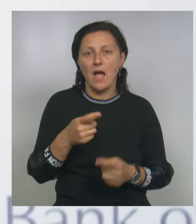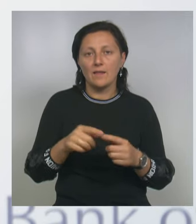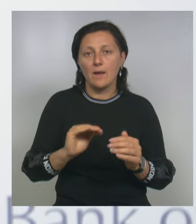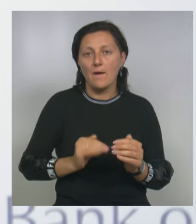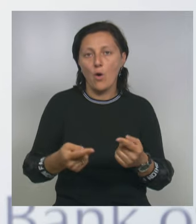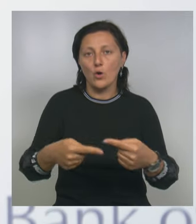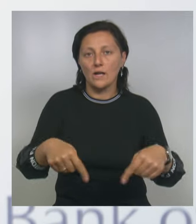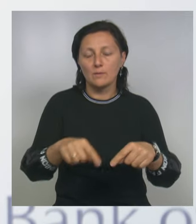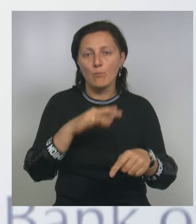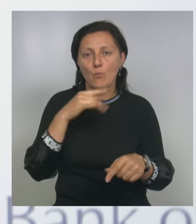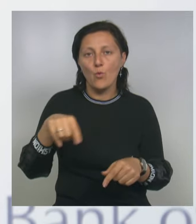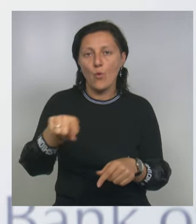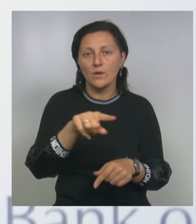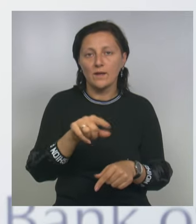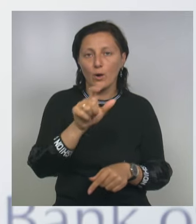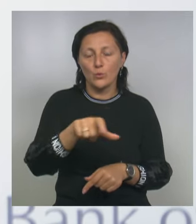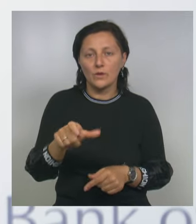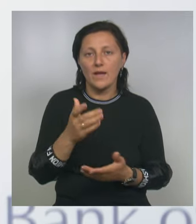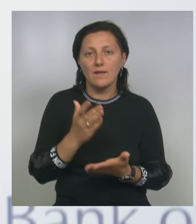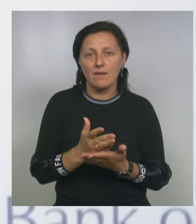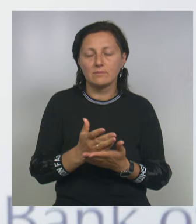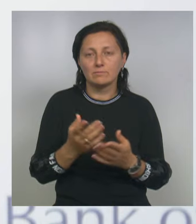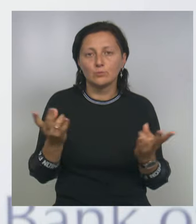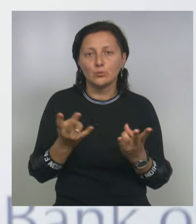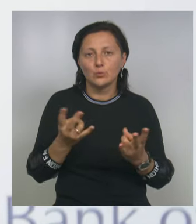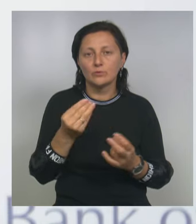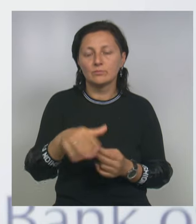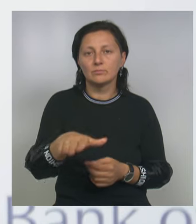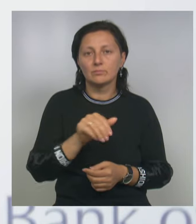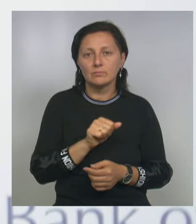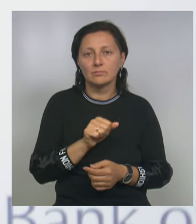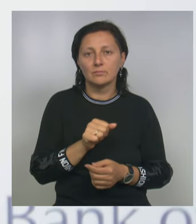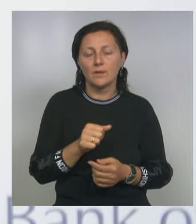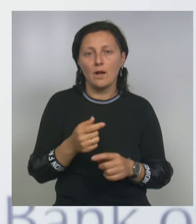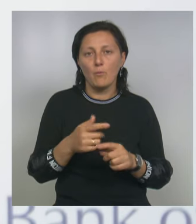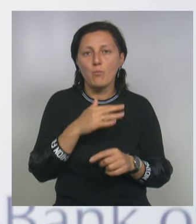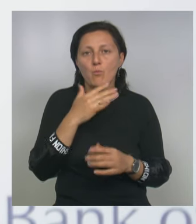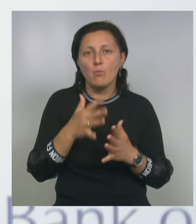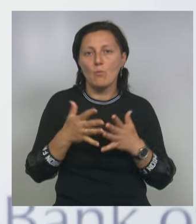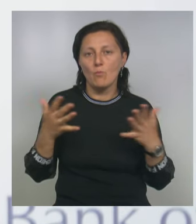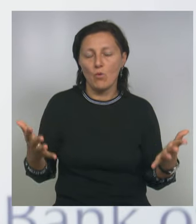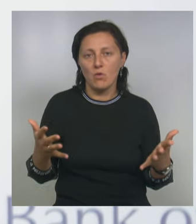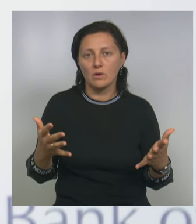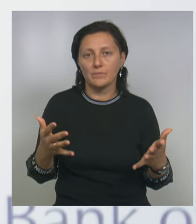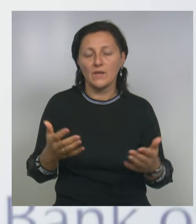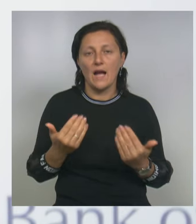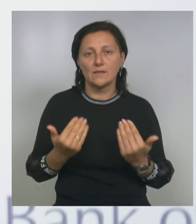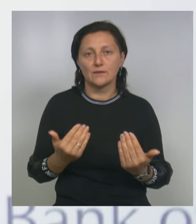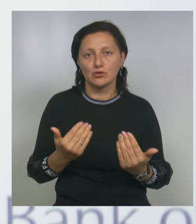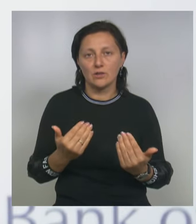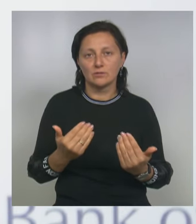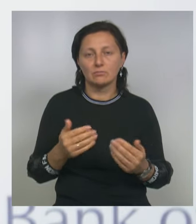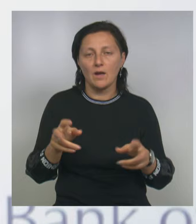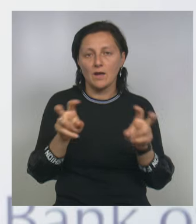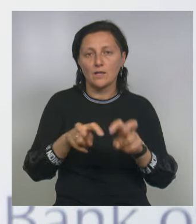у многих заемщиков есть потребность в финансировании на сумму, превышающую этот установленный лимит. И сейчас на